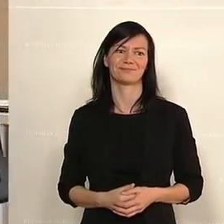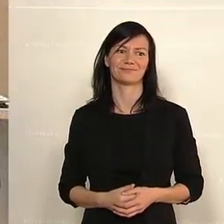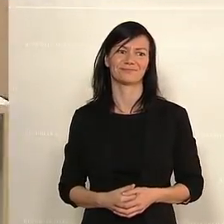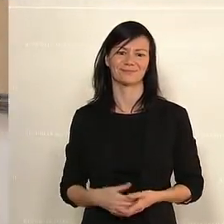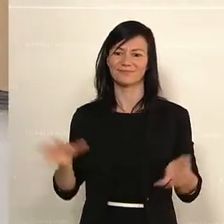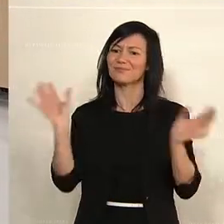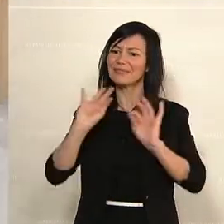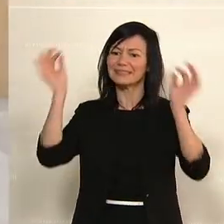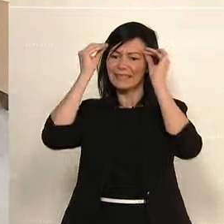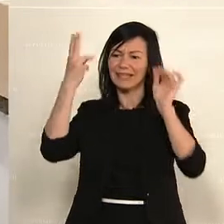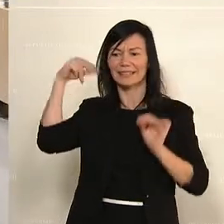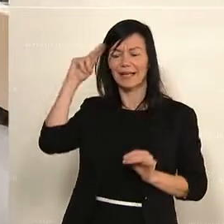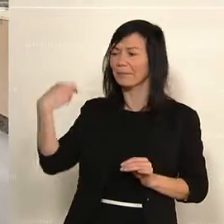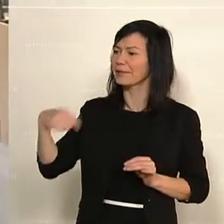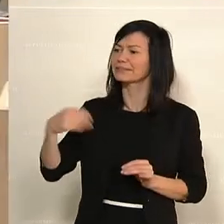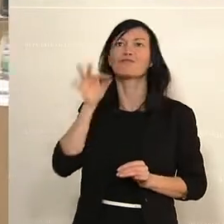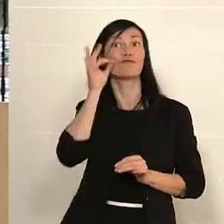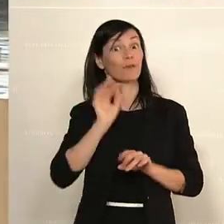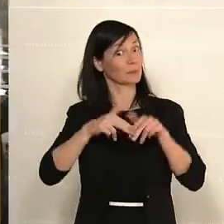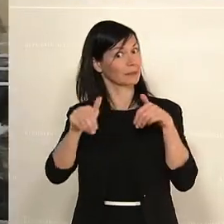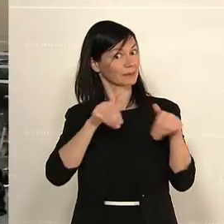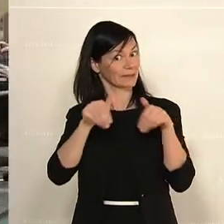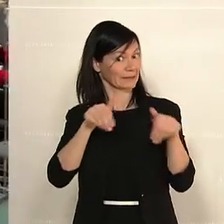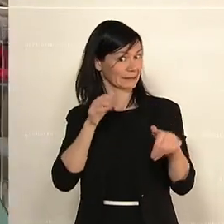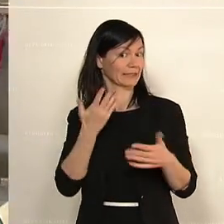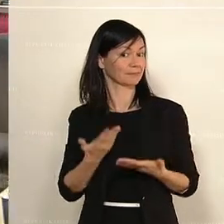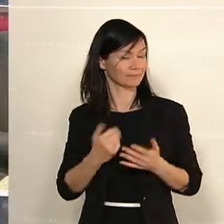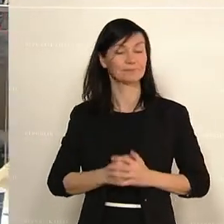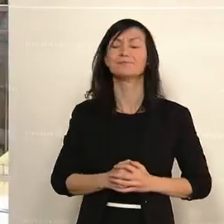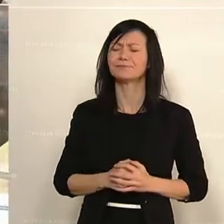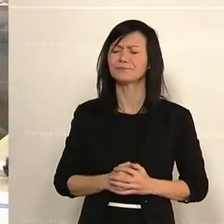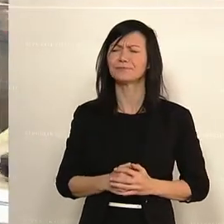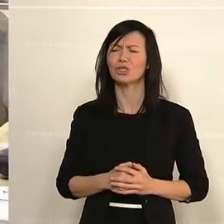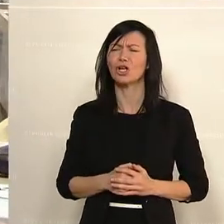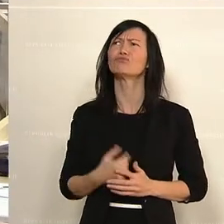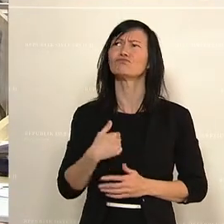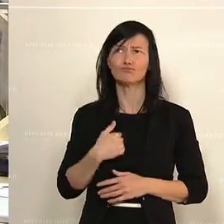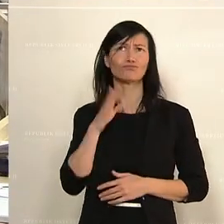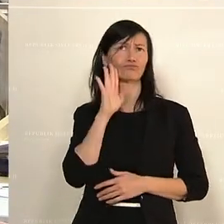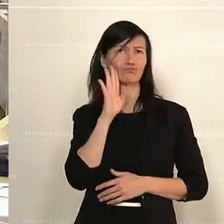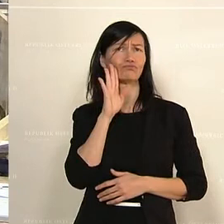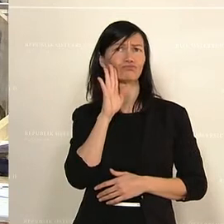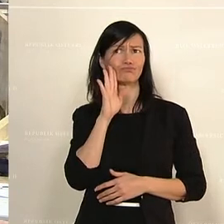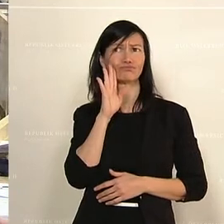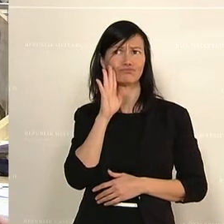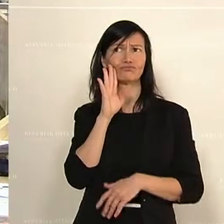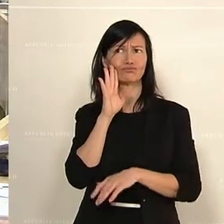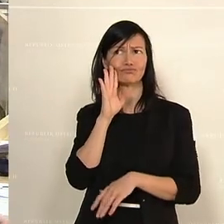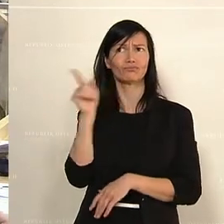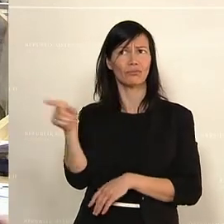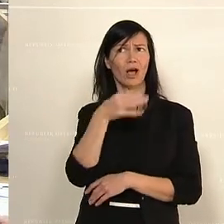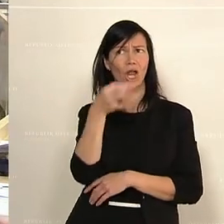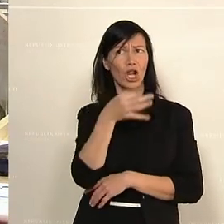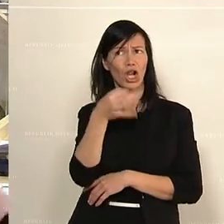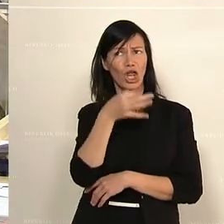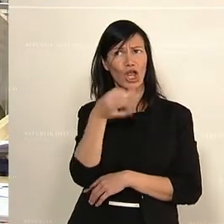Sehr geehrter Herr Präsident, Frau Bundesminister, wenn ich mir das anhöre, mit welchem Horn hier über Maßnahmen gesprochen wird, die